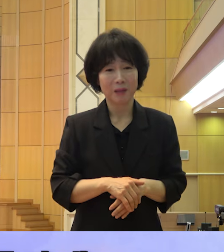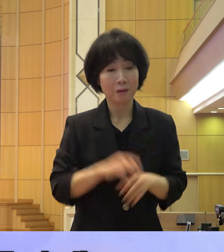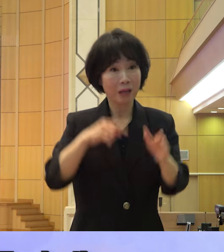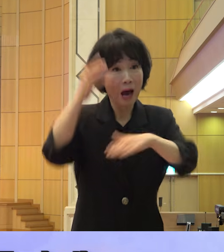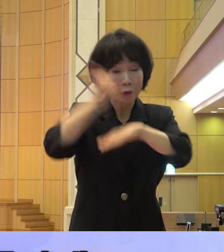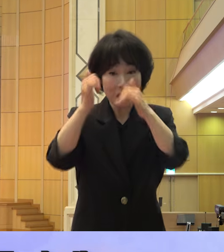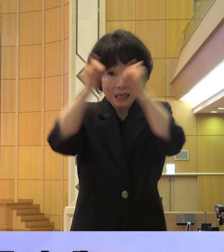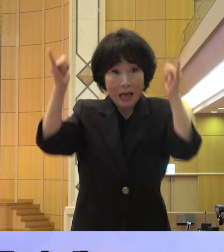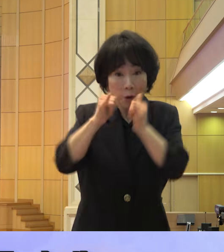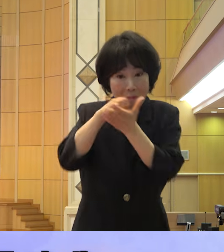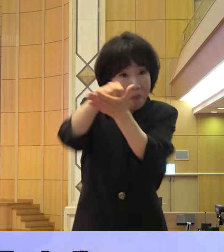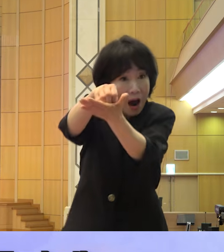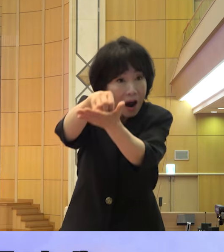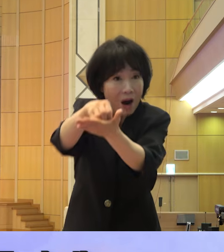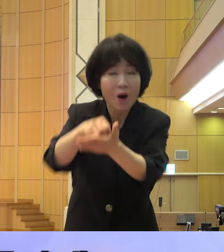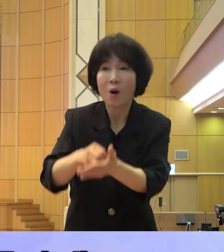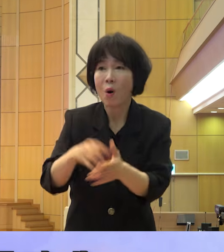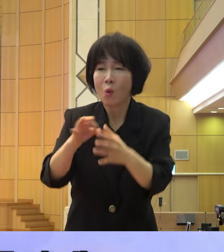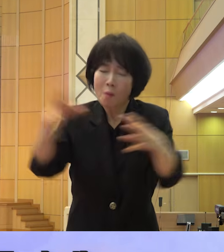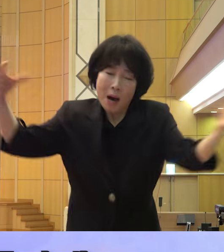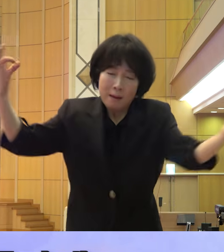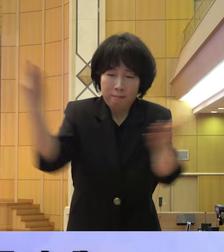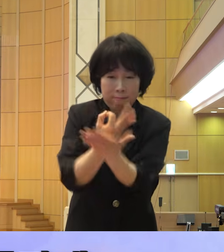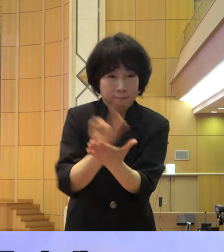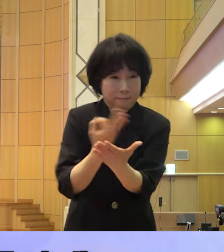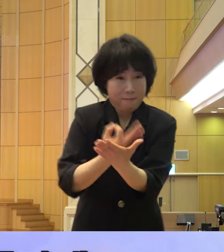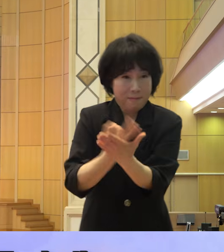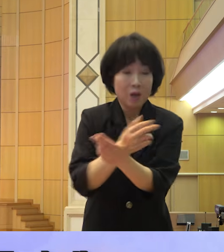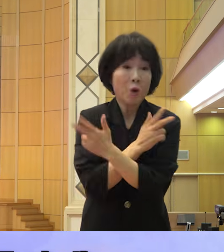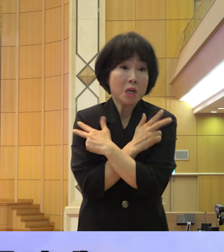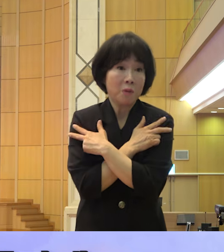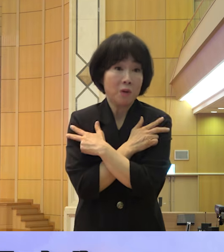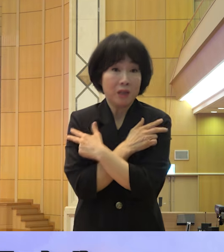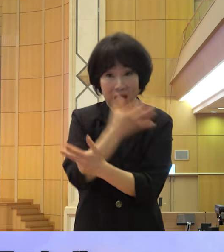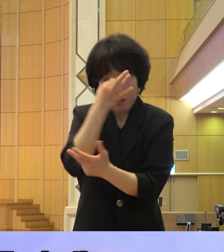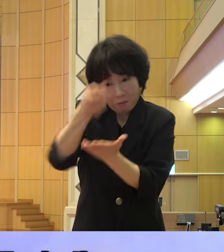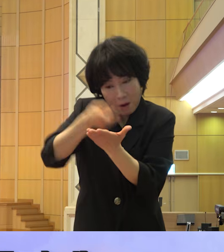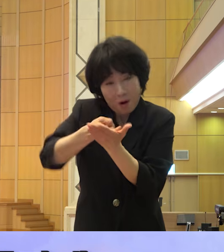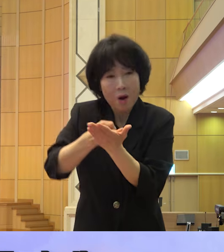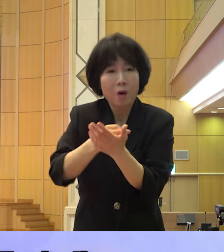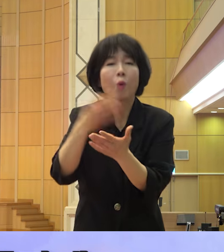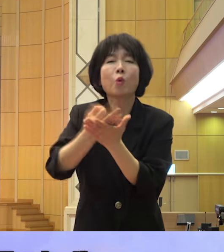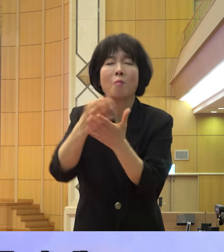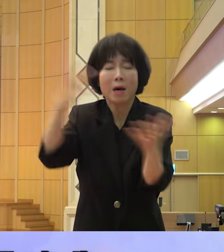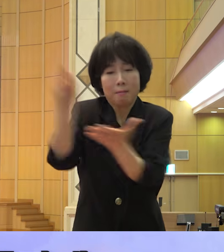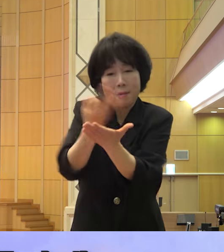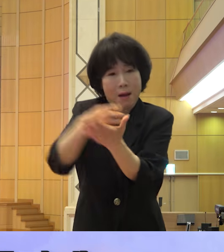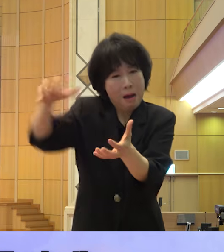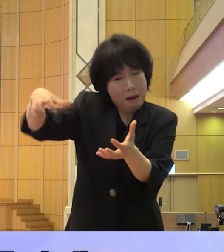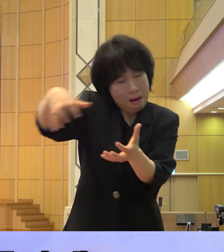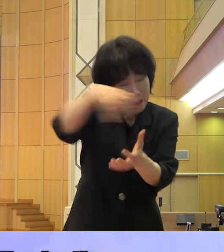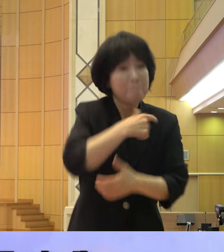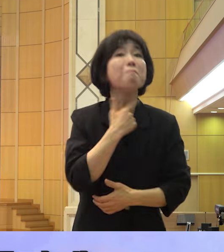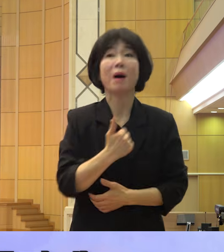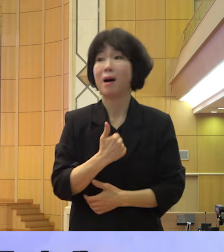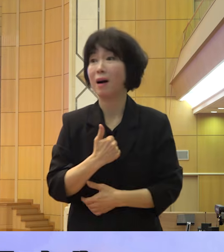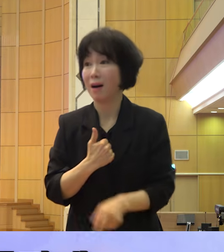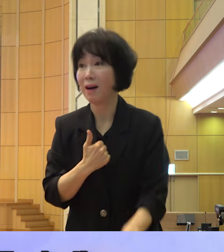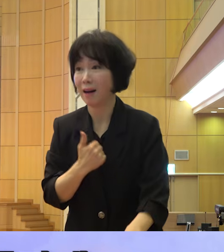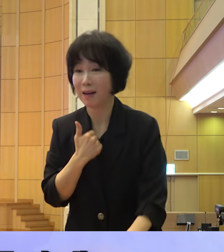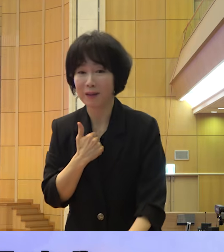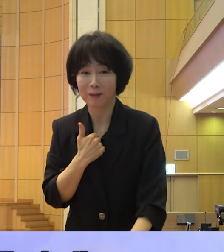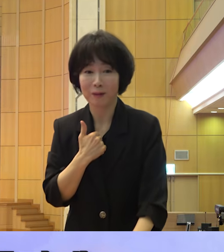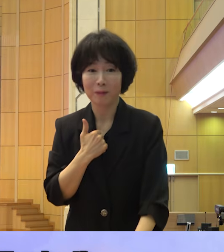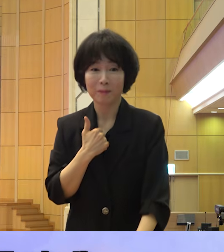많이 벌었어요. 돈을 벌어서 난 성공했다고 했던 사람이야. 돈 많이 벌었다고 하는 건 나만 얘기하는 게 아니라